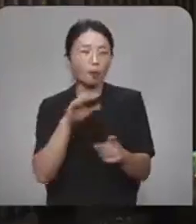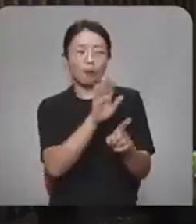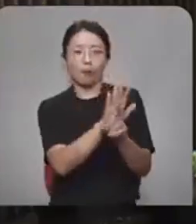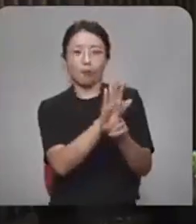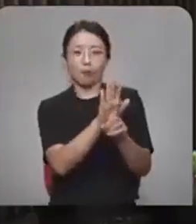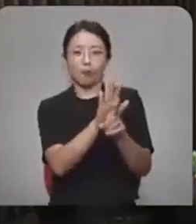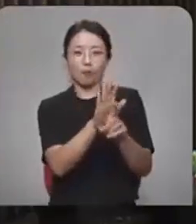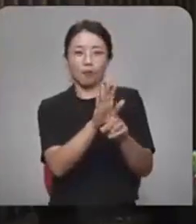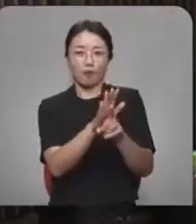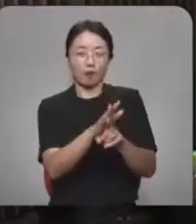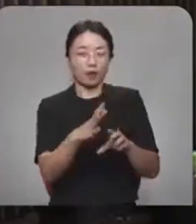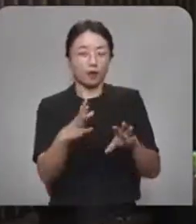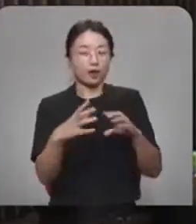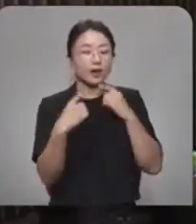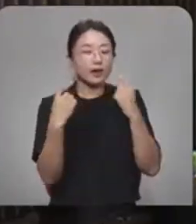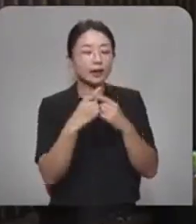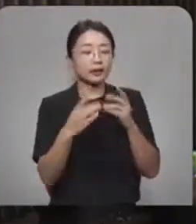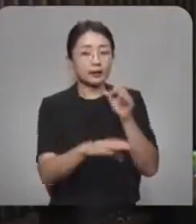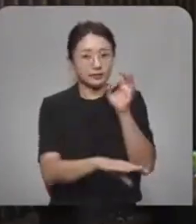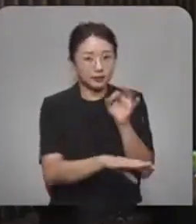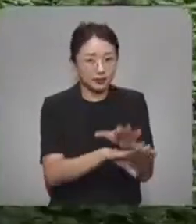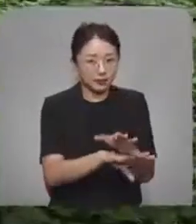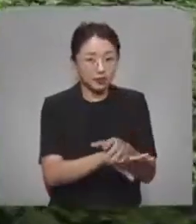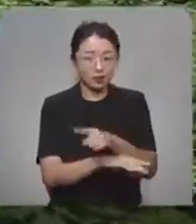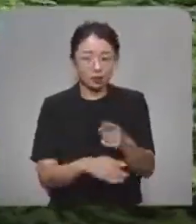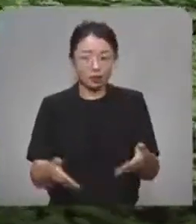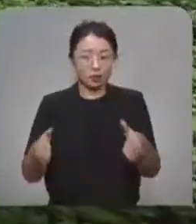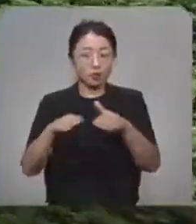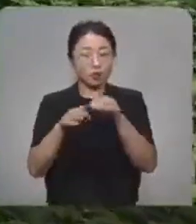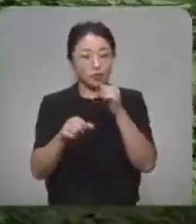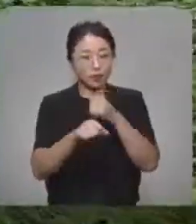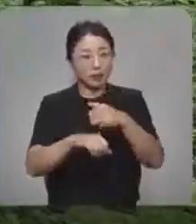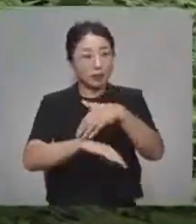상태로 사유지 매입과 실시 설계 용역 등을 거쳐